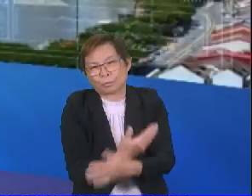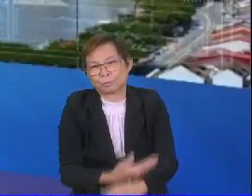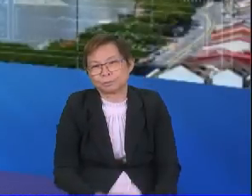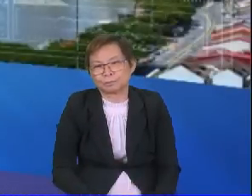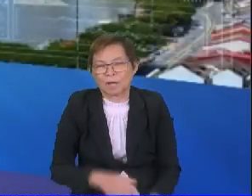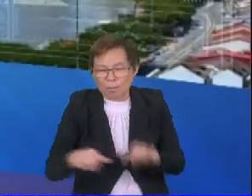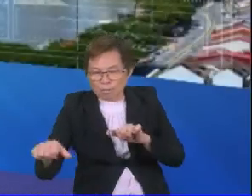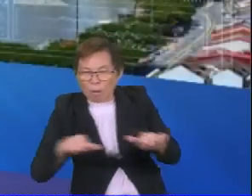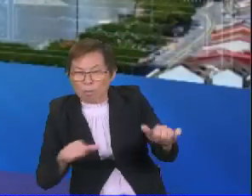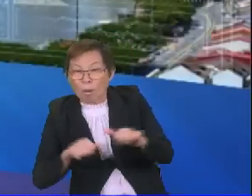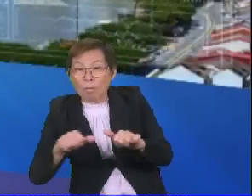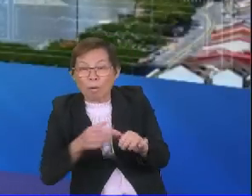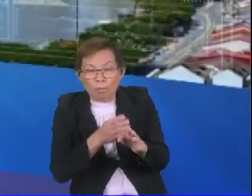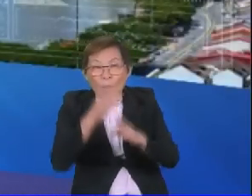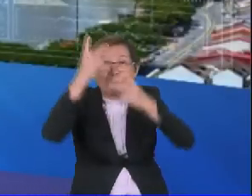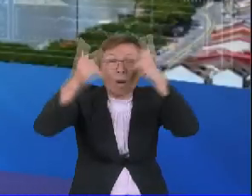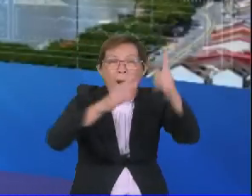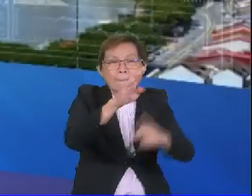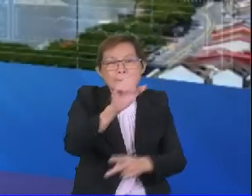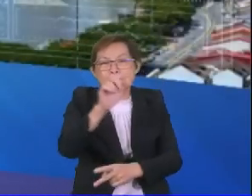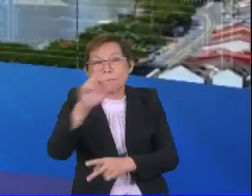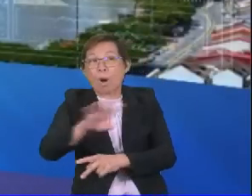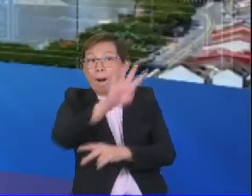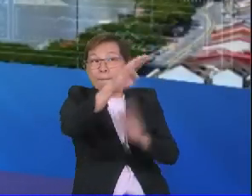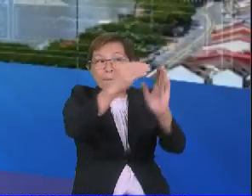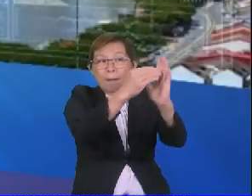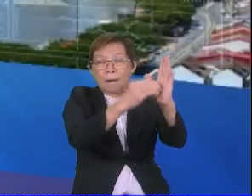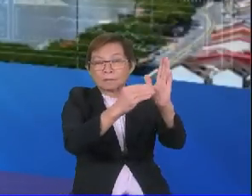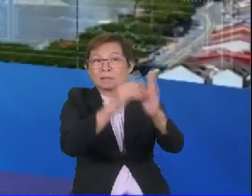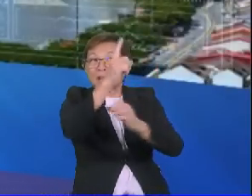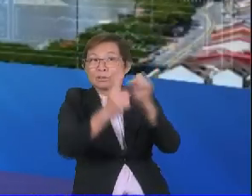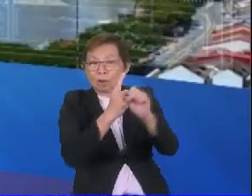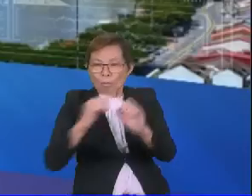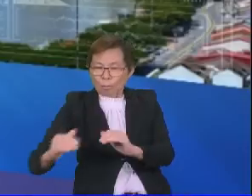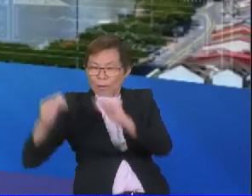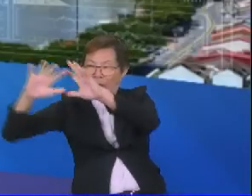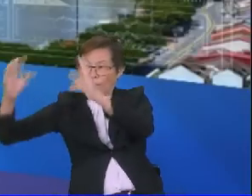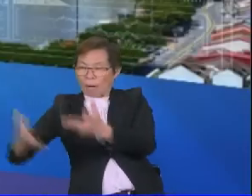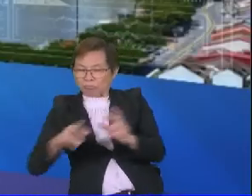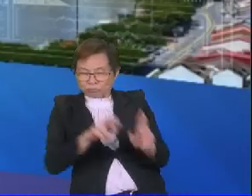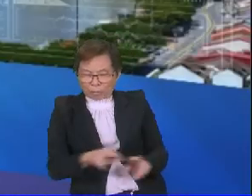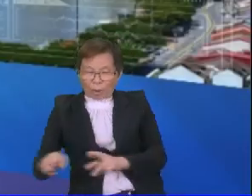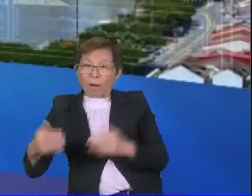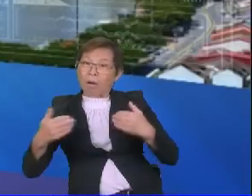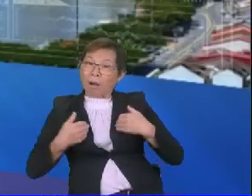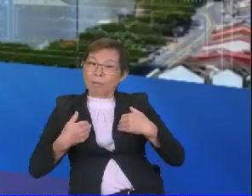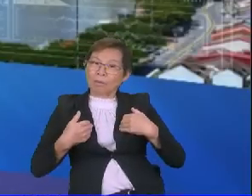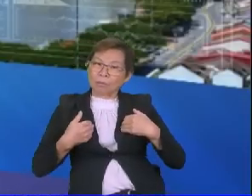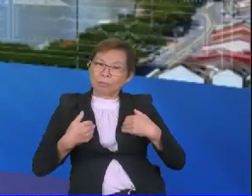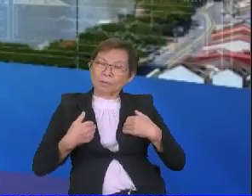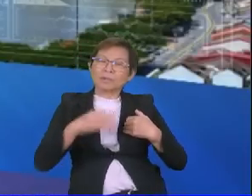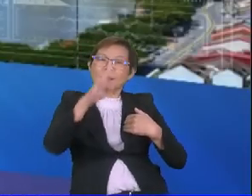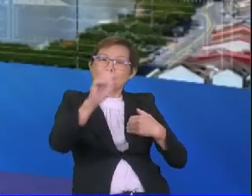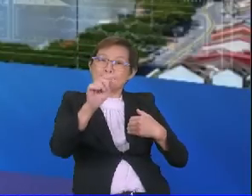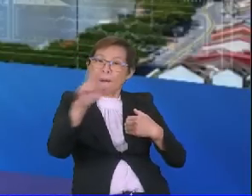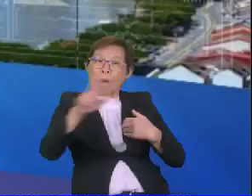merancakkan sektor pelancungan di bau 4 acara setahun peringkat antar bangsa dirancang diadakan di redeems